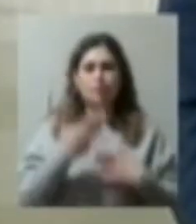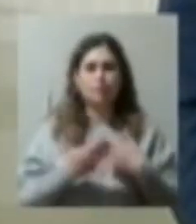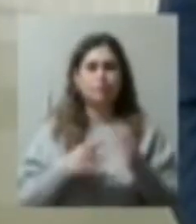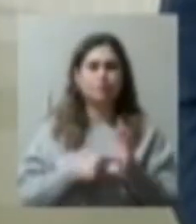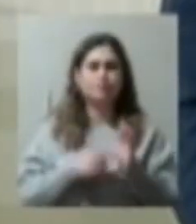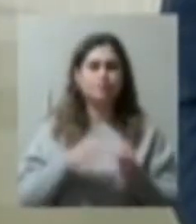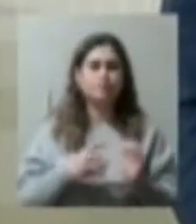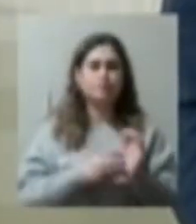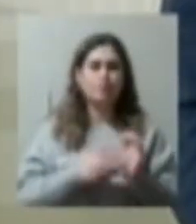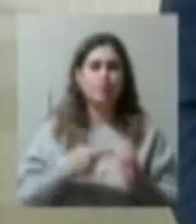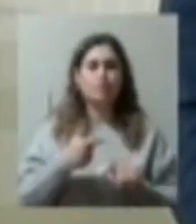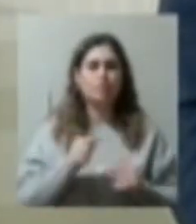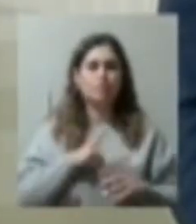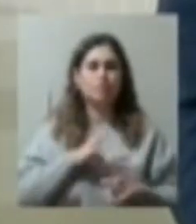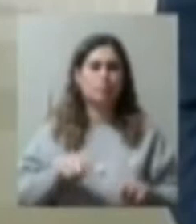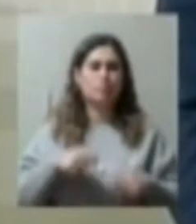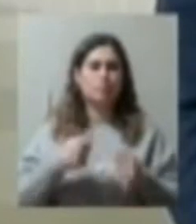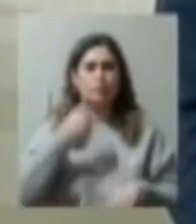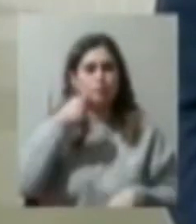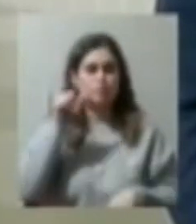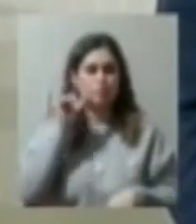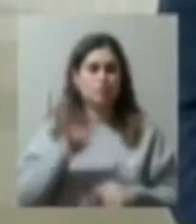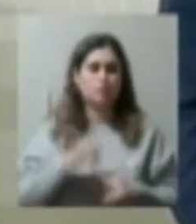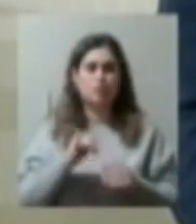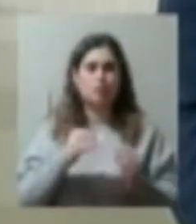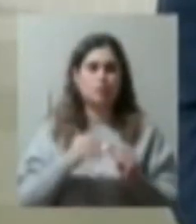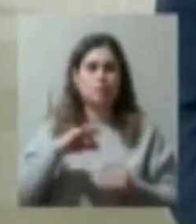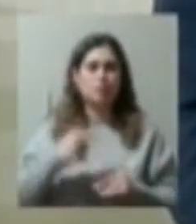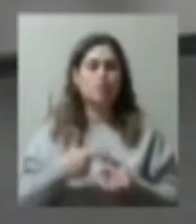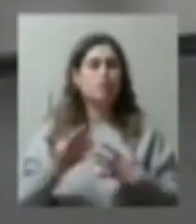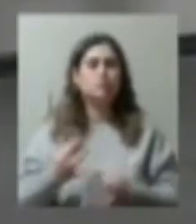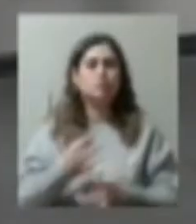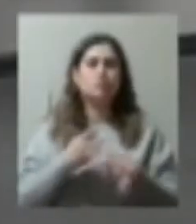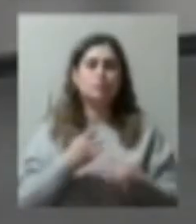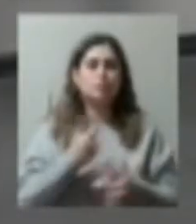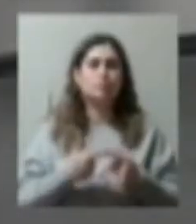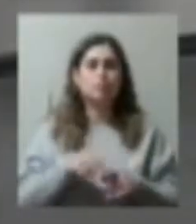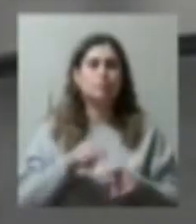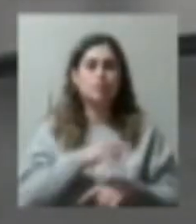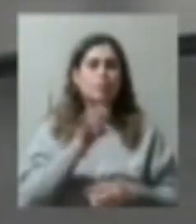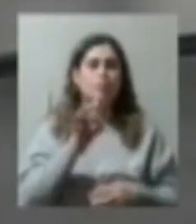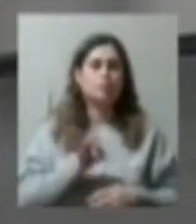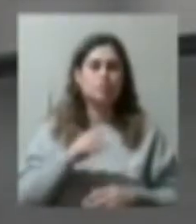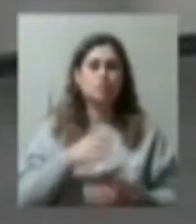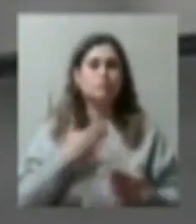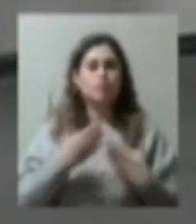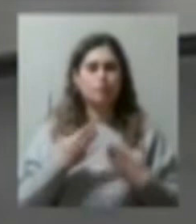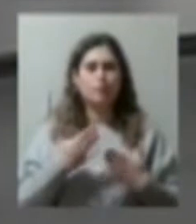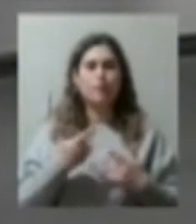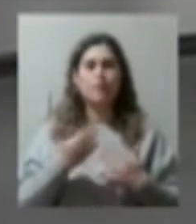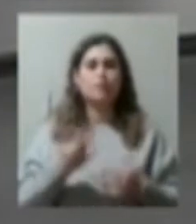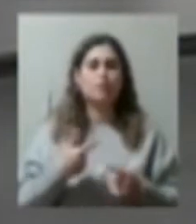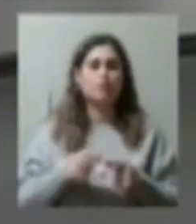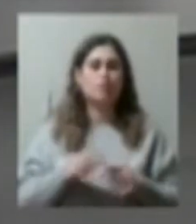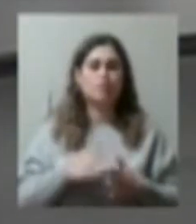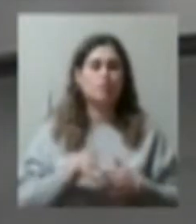6800 гектарів було передано вчора до 10 ОТГ. Ну, якщо говорити, наприклад, у якомусь процентному співвідношенні, скільки це вже